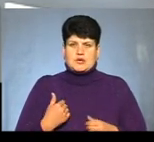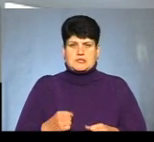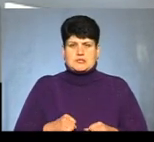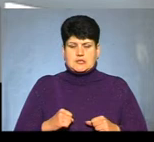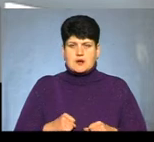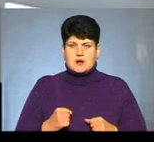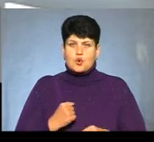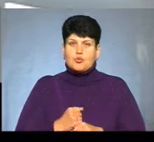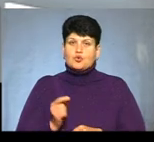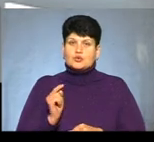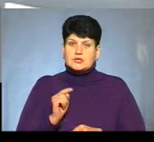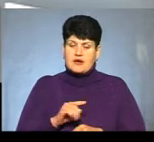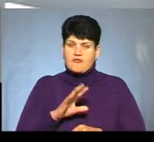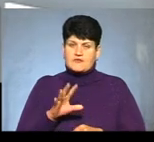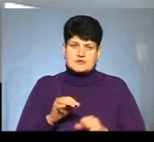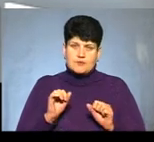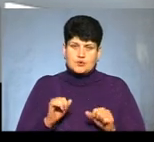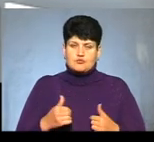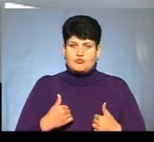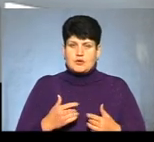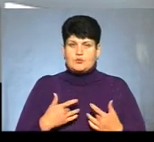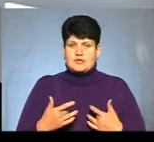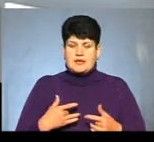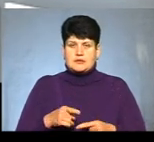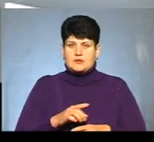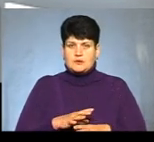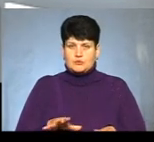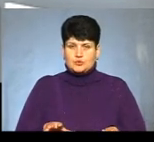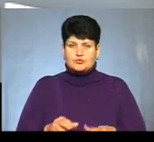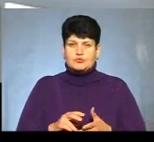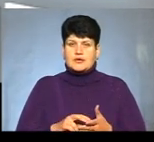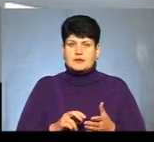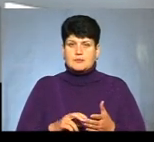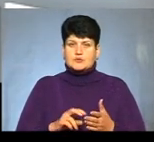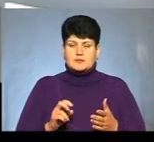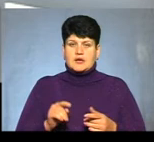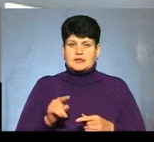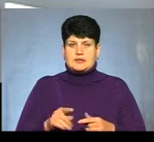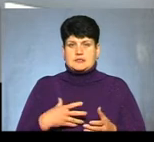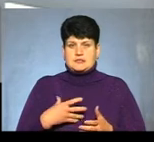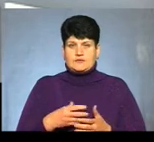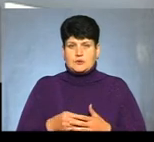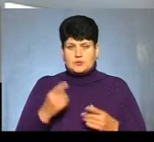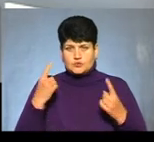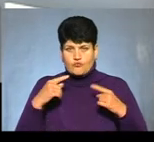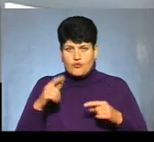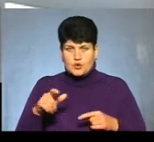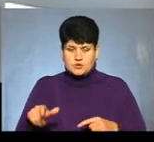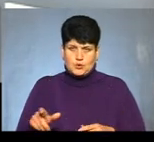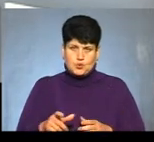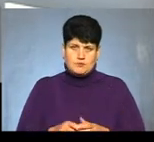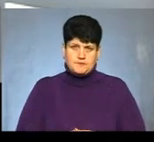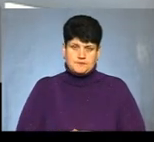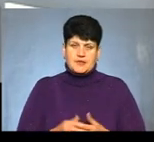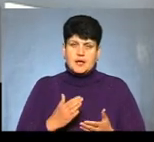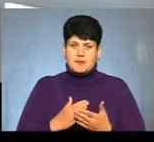я стараюсь і роблю так все можливе, щоб в моєму театрі цього не було. І тому я не поступаю так зі своїми